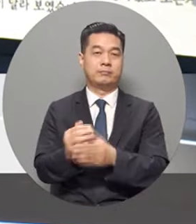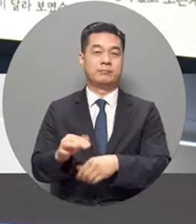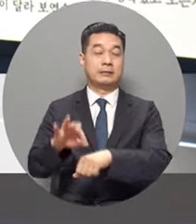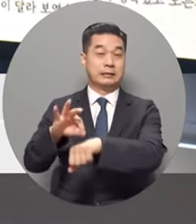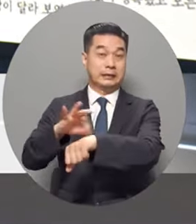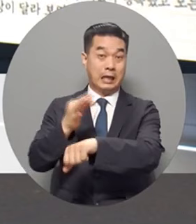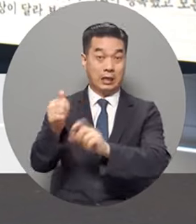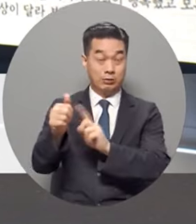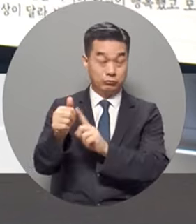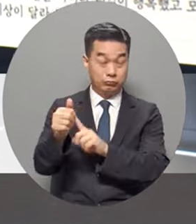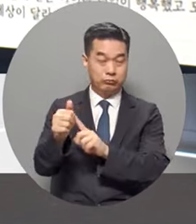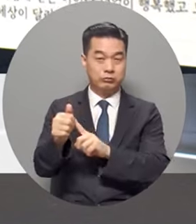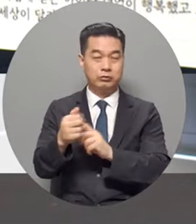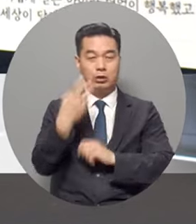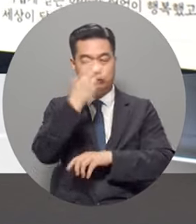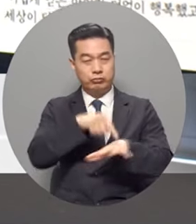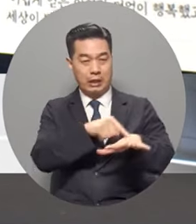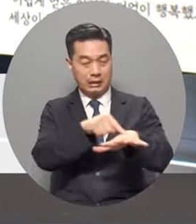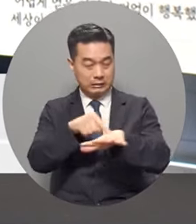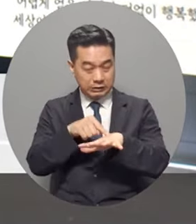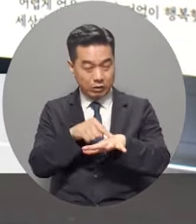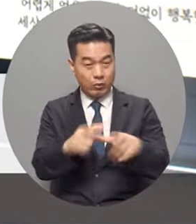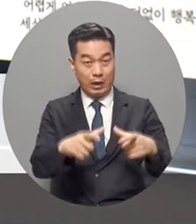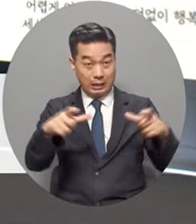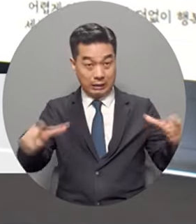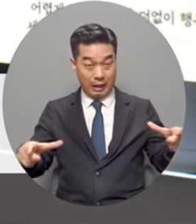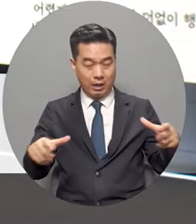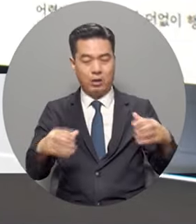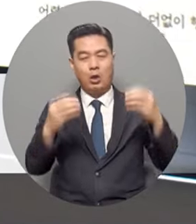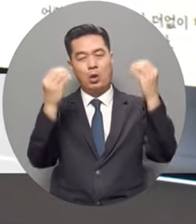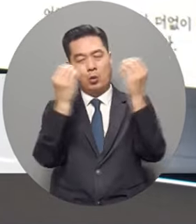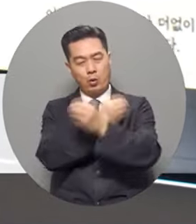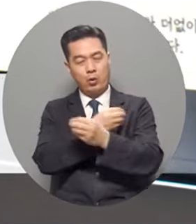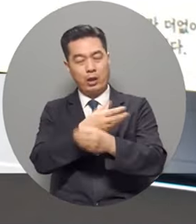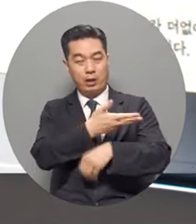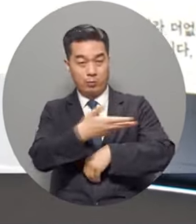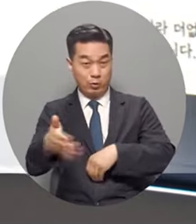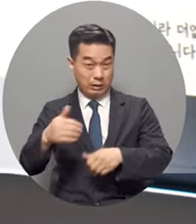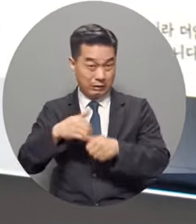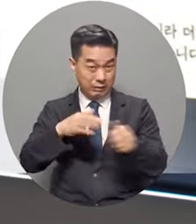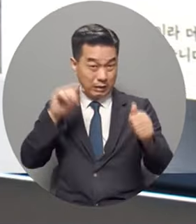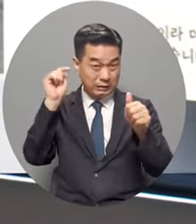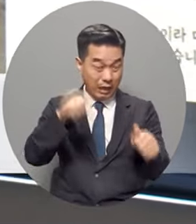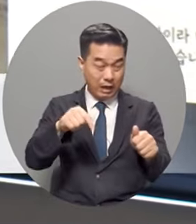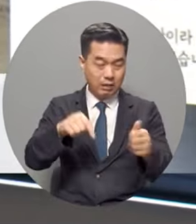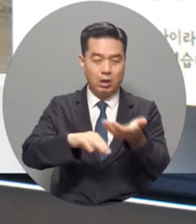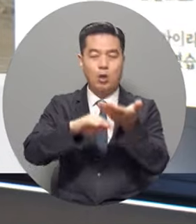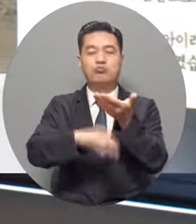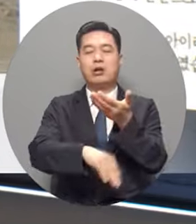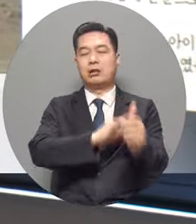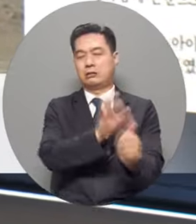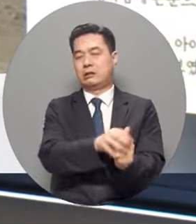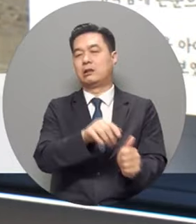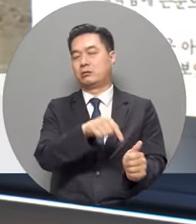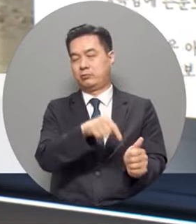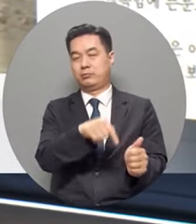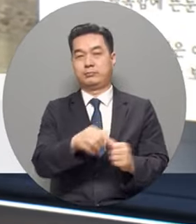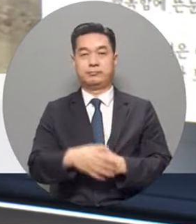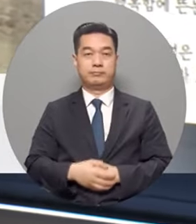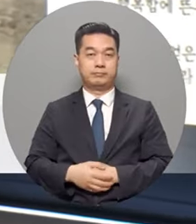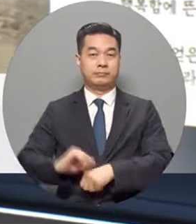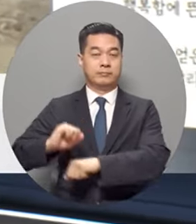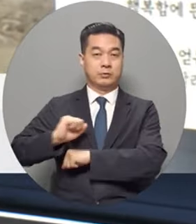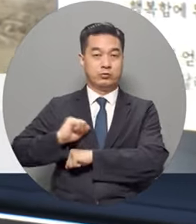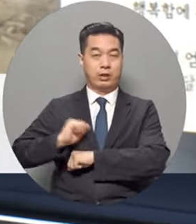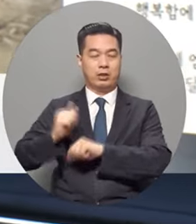자의적 확대 오해로 인해 본류에 들어가게 한 지신은 부하들의 소형이라 얘기합니다 군대는